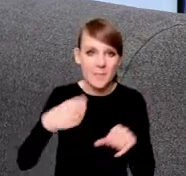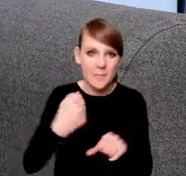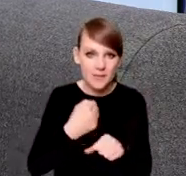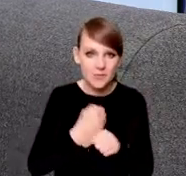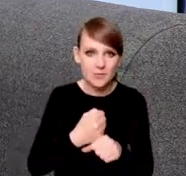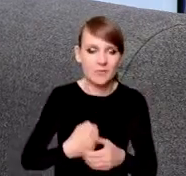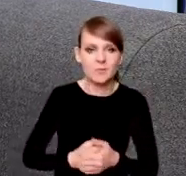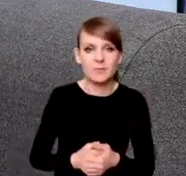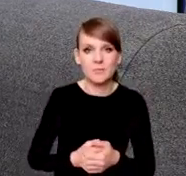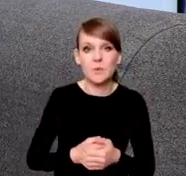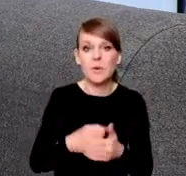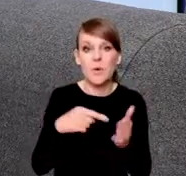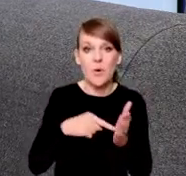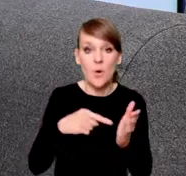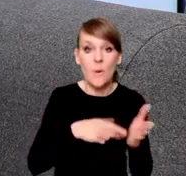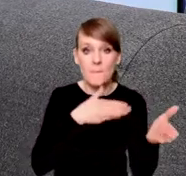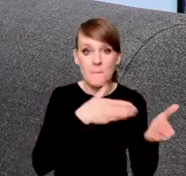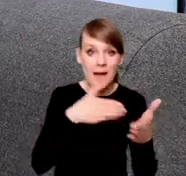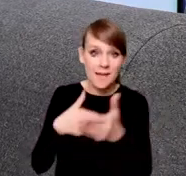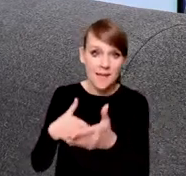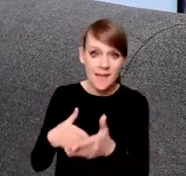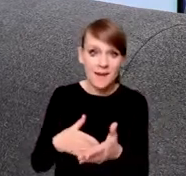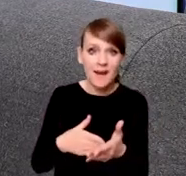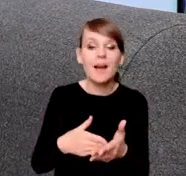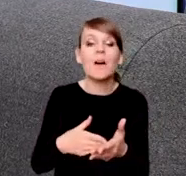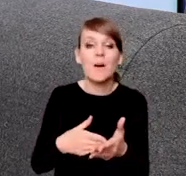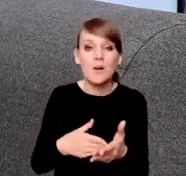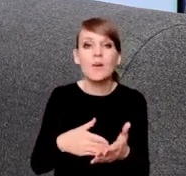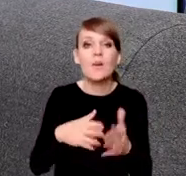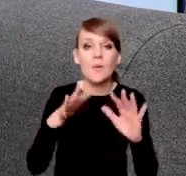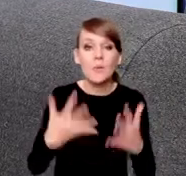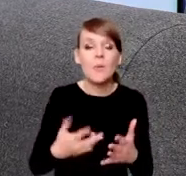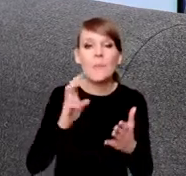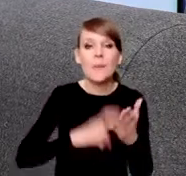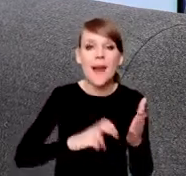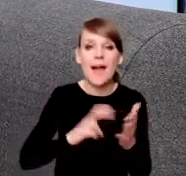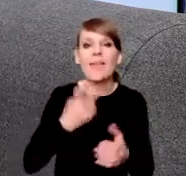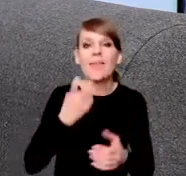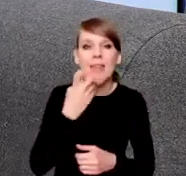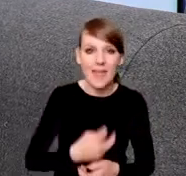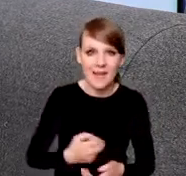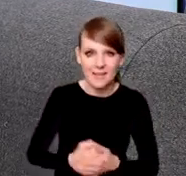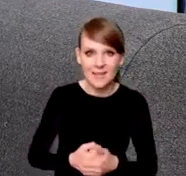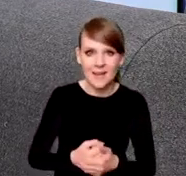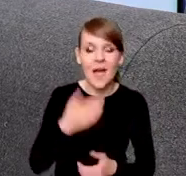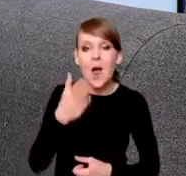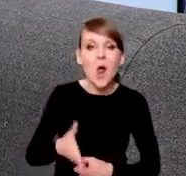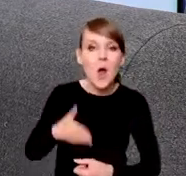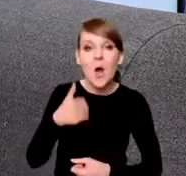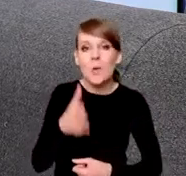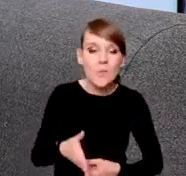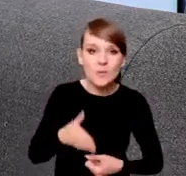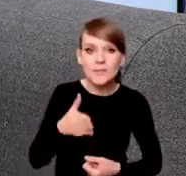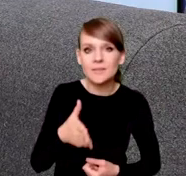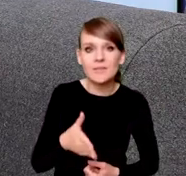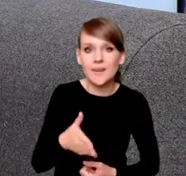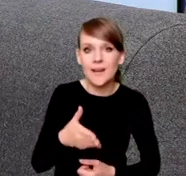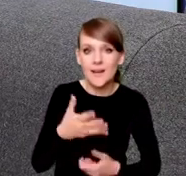Te bariery to jest właśnie brak tej energii, która tą lokomotywę we właściwym